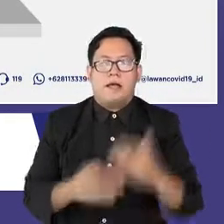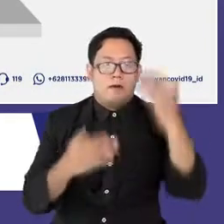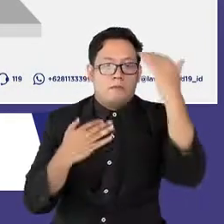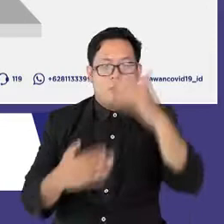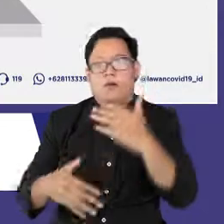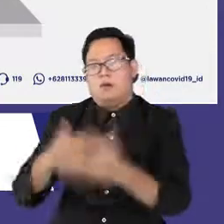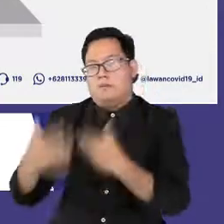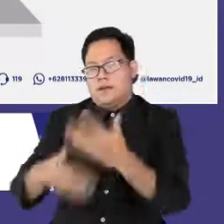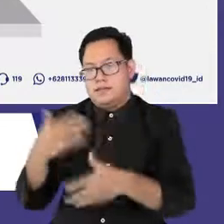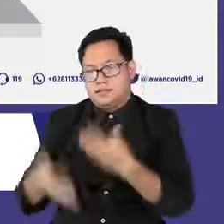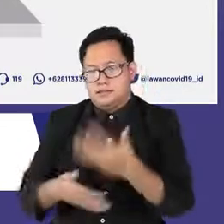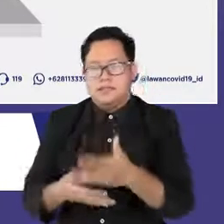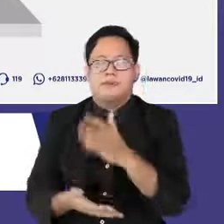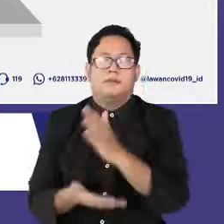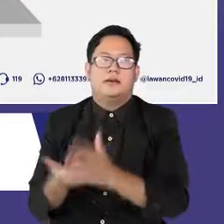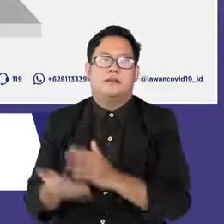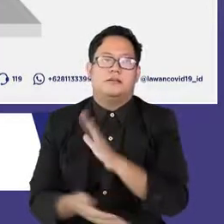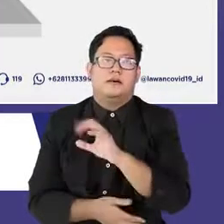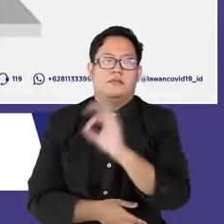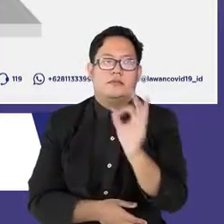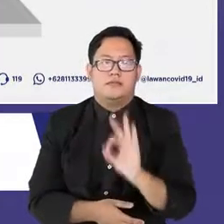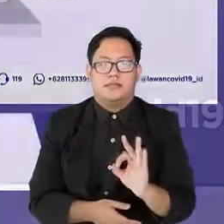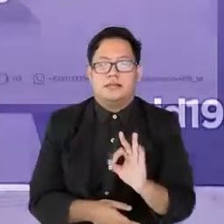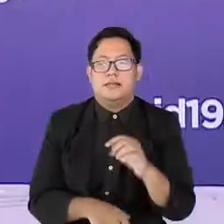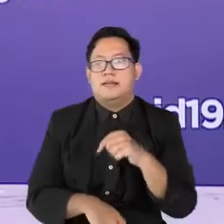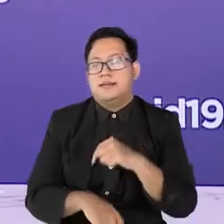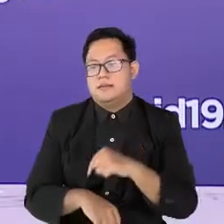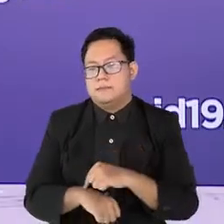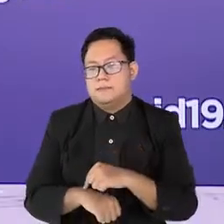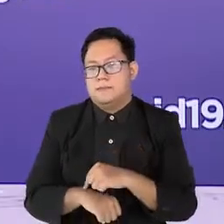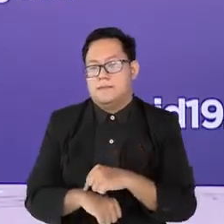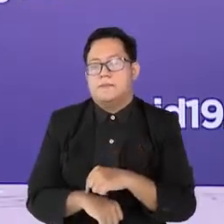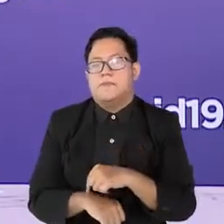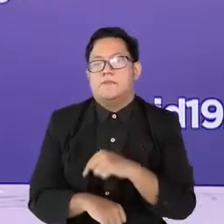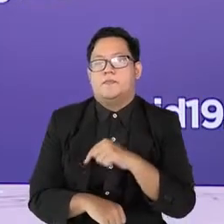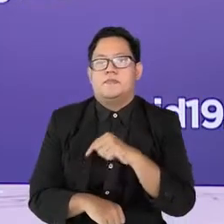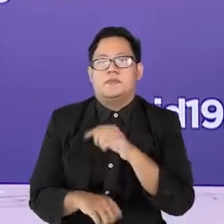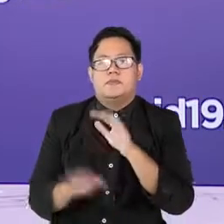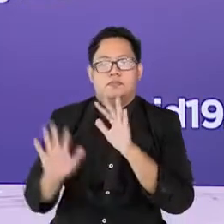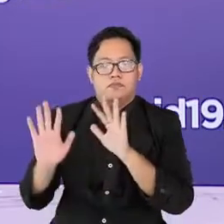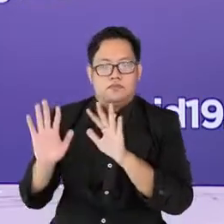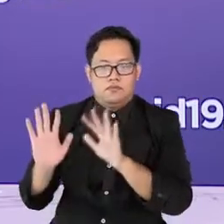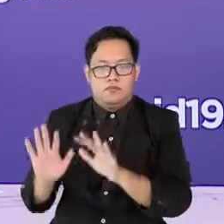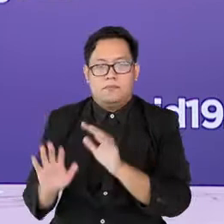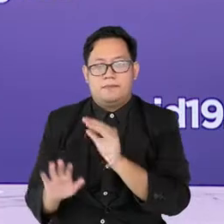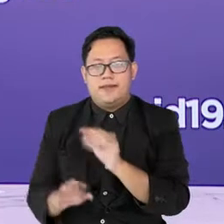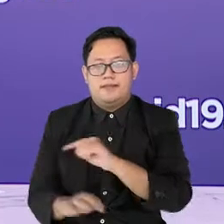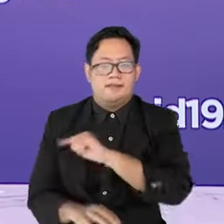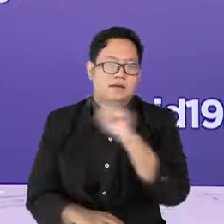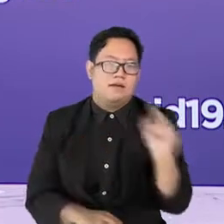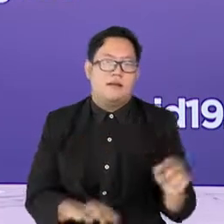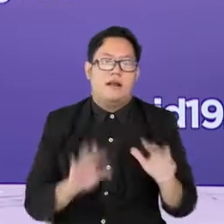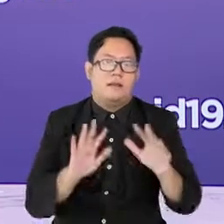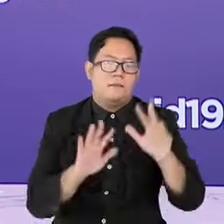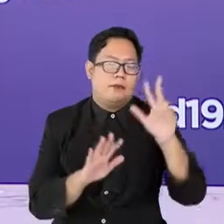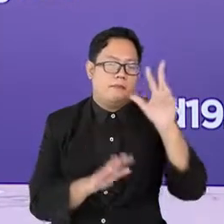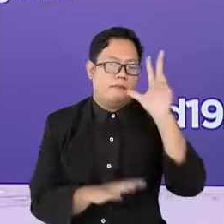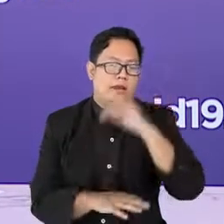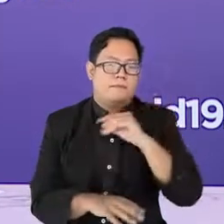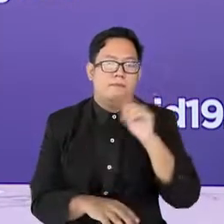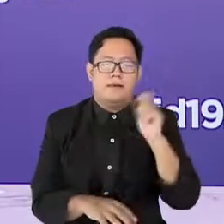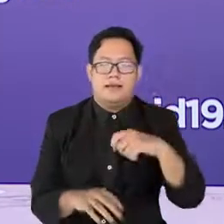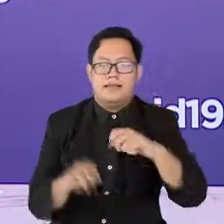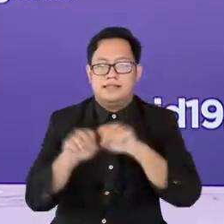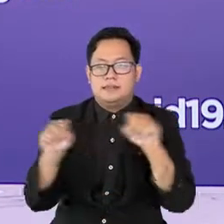dari 10.00 sampai dengan 2000 dengan skrining melalui sistem peduli